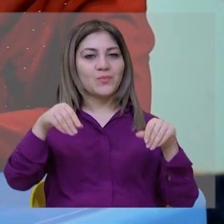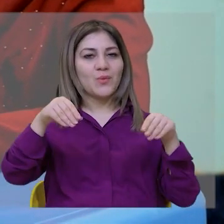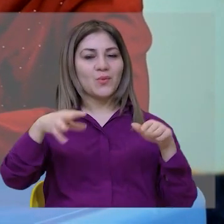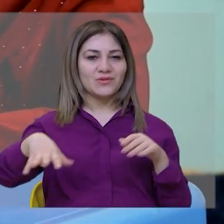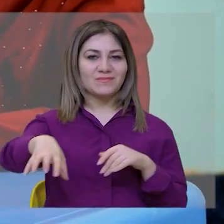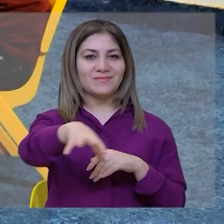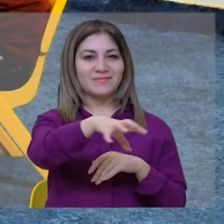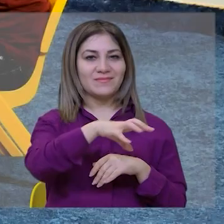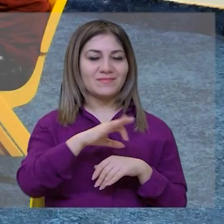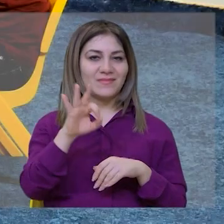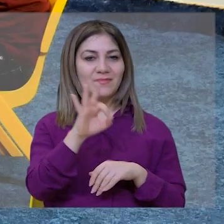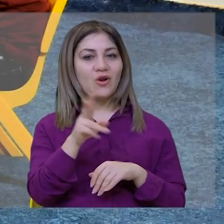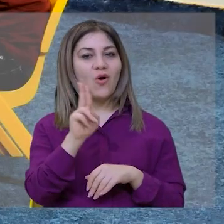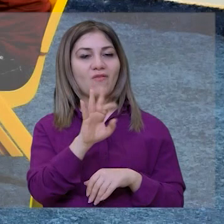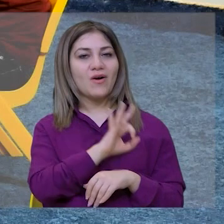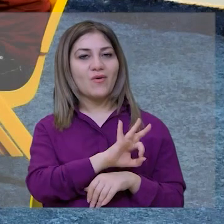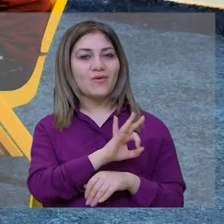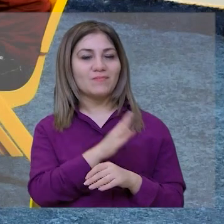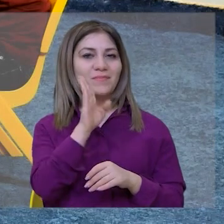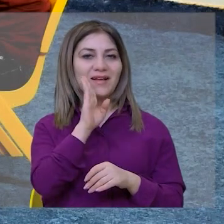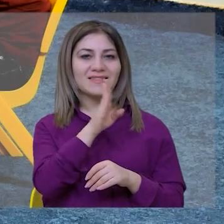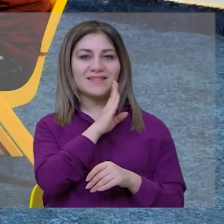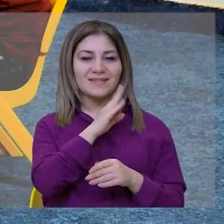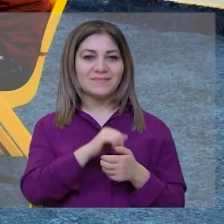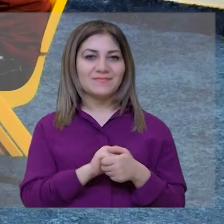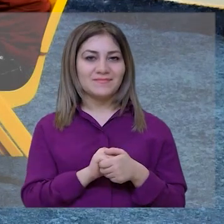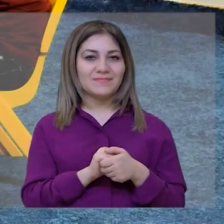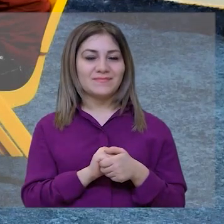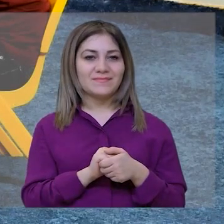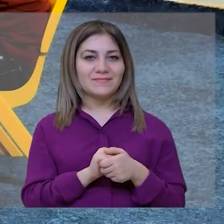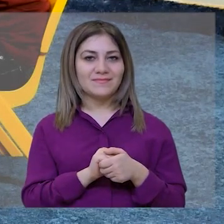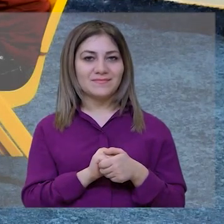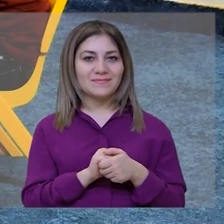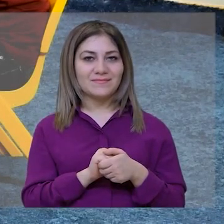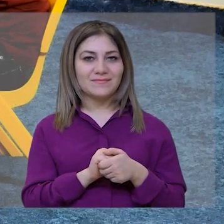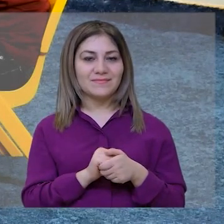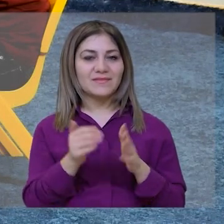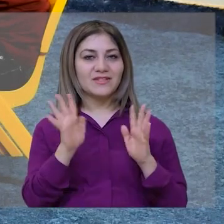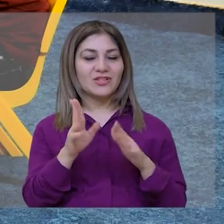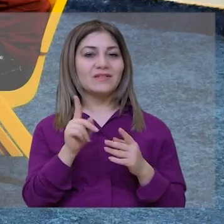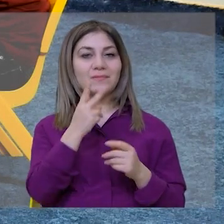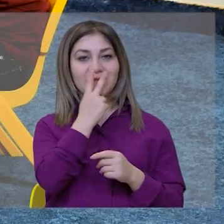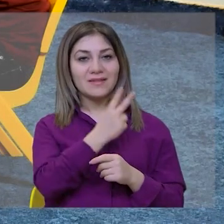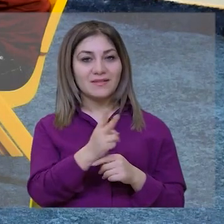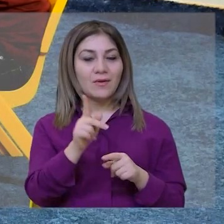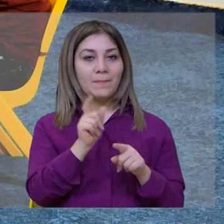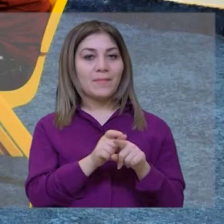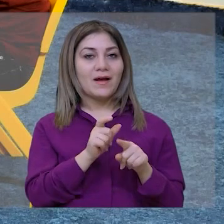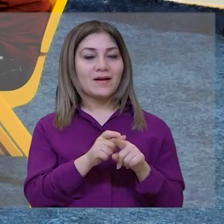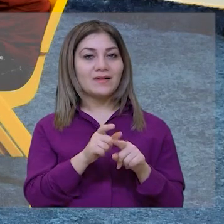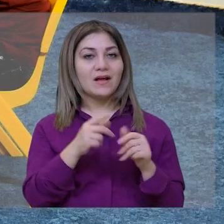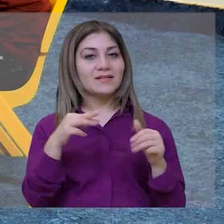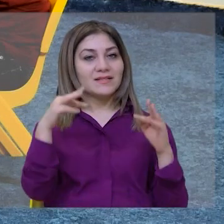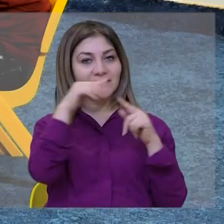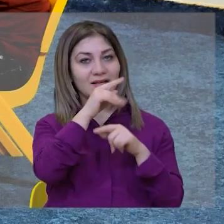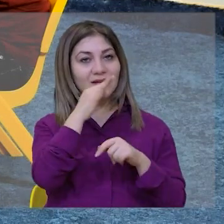փոշին մաքրել։ Ո՞վ է օգտագործում հիմնականում։ Մայրիկը, սիրելի փոքրիկներ։ Ահա, ես շատ եմ հանդիպում, երբ բառն անվանում եք